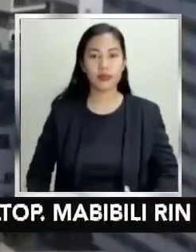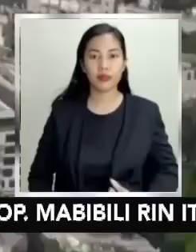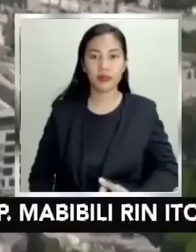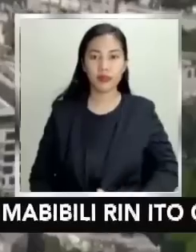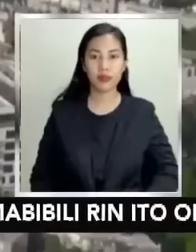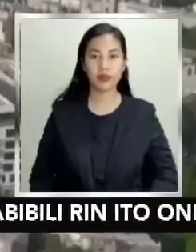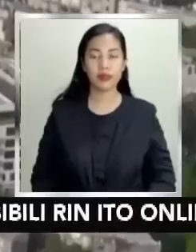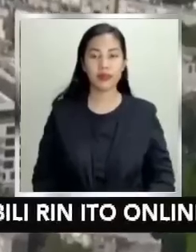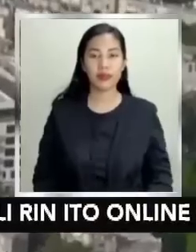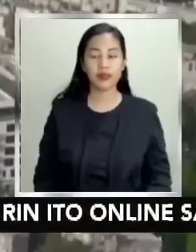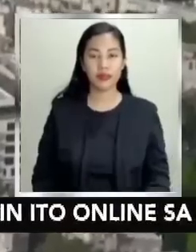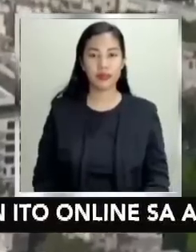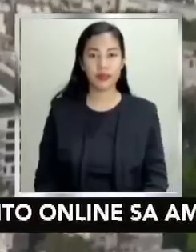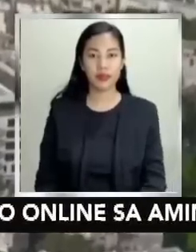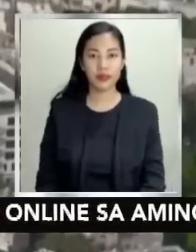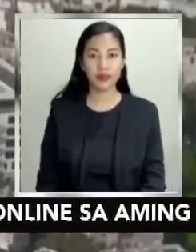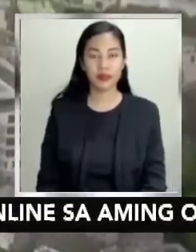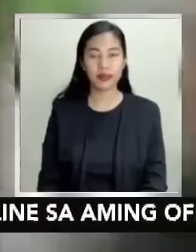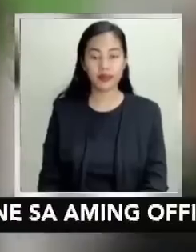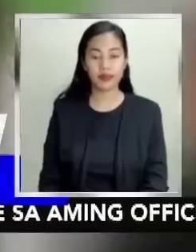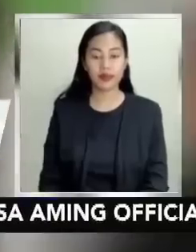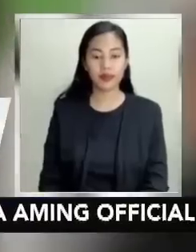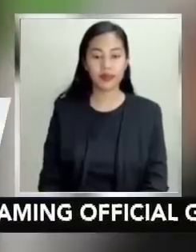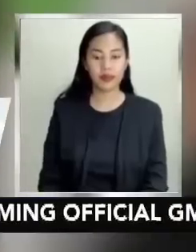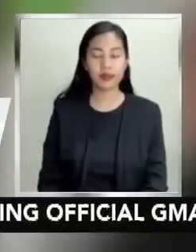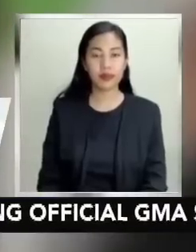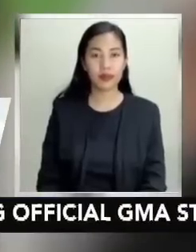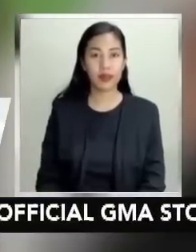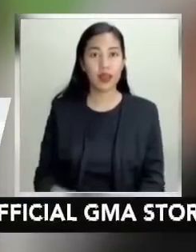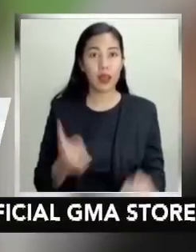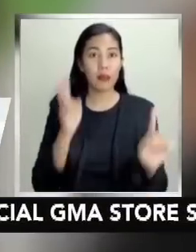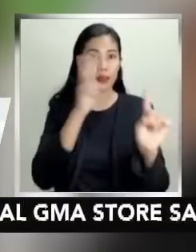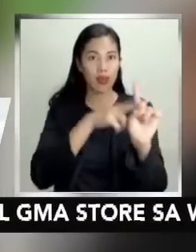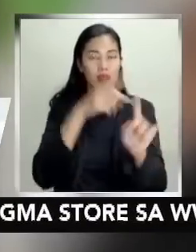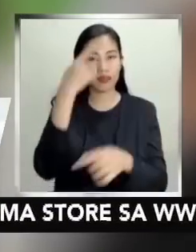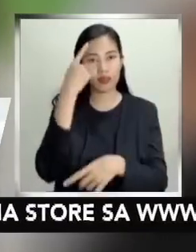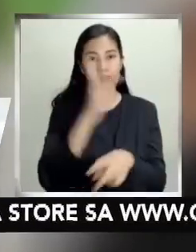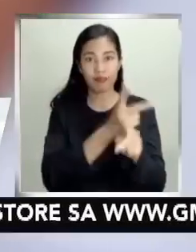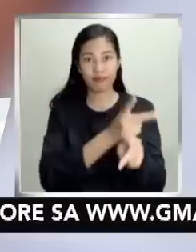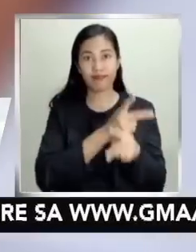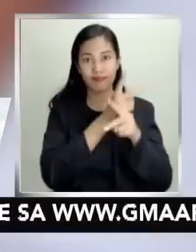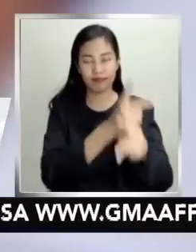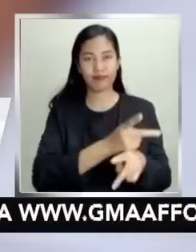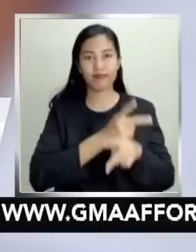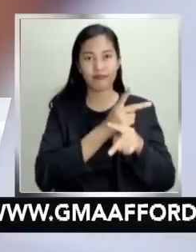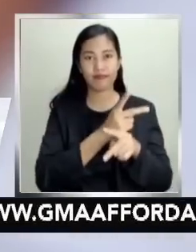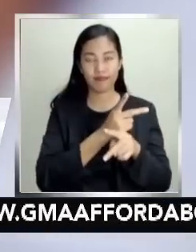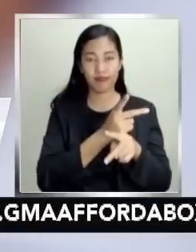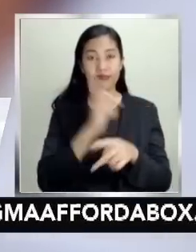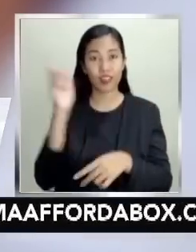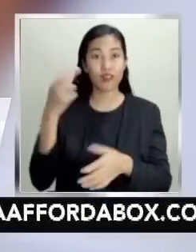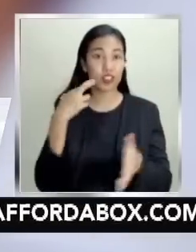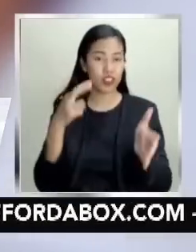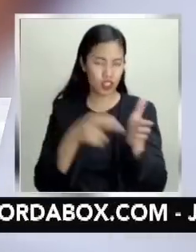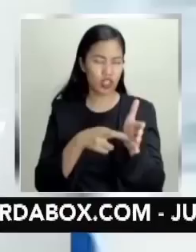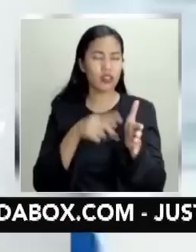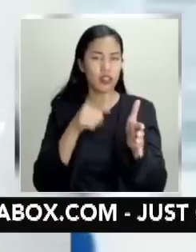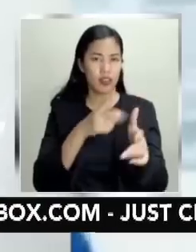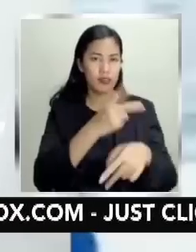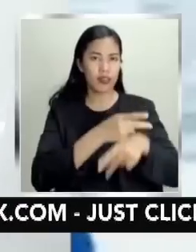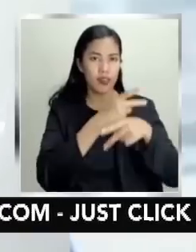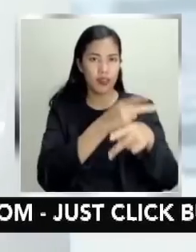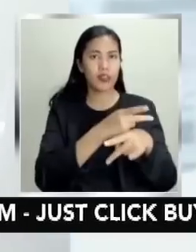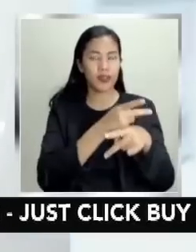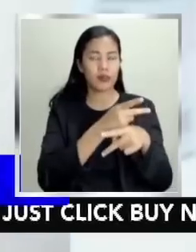Minsan nang nag-apply bilang caregiver sa Israel ang midwife at registered caregiver na si Junette. Ang problema lang po, ang nakakalungkot lang